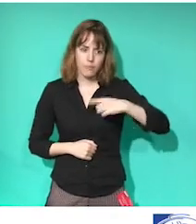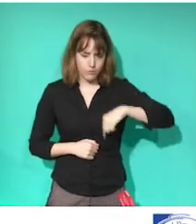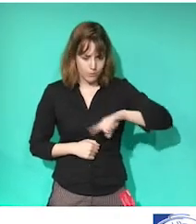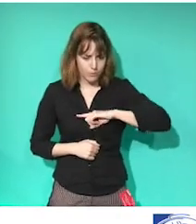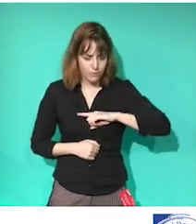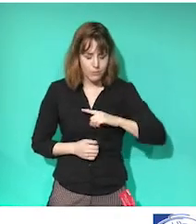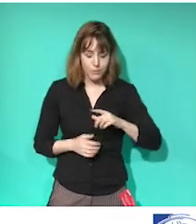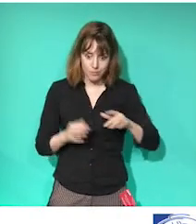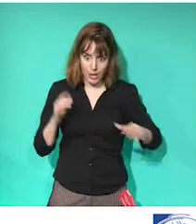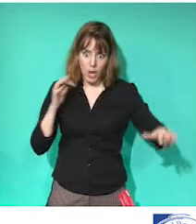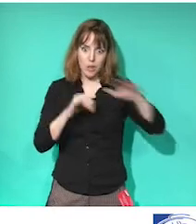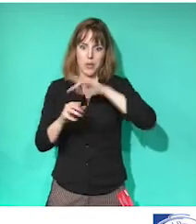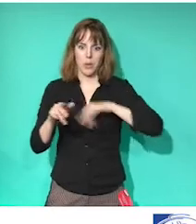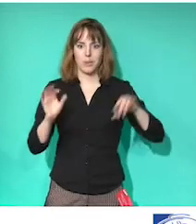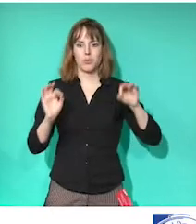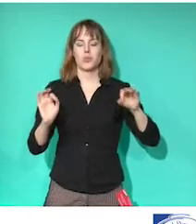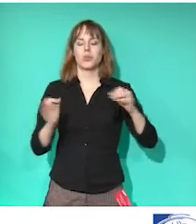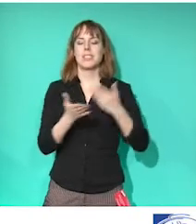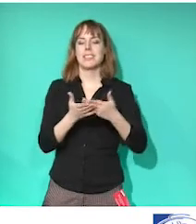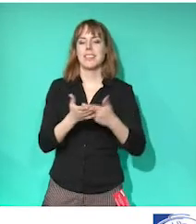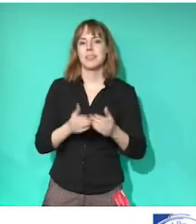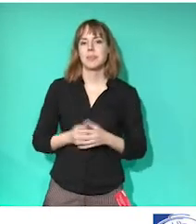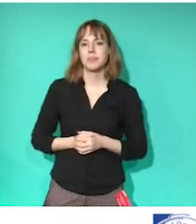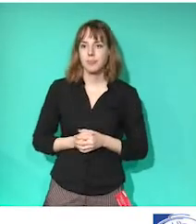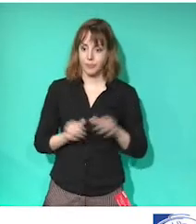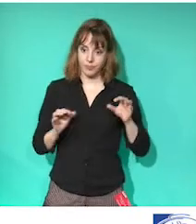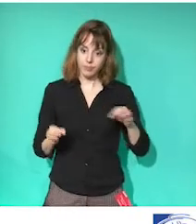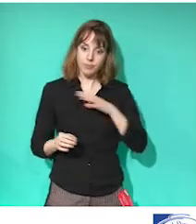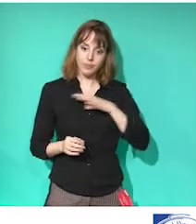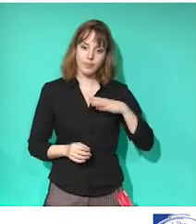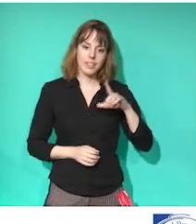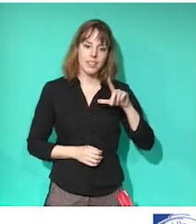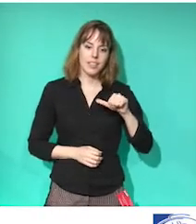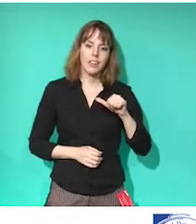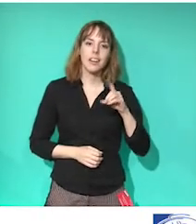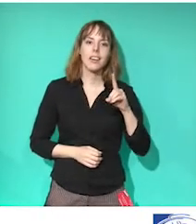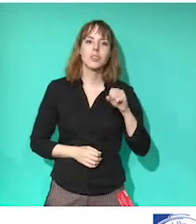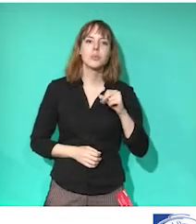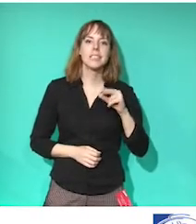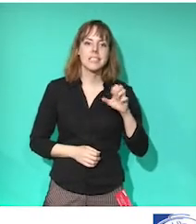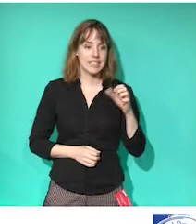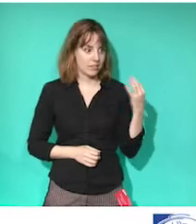on a recréé cette ambiance. Et je dois dire que quand j'entendais il y a un instant Catherine Ladouce nous dire que